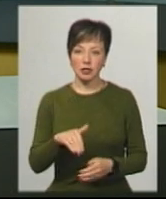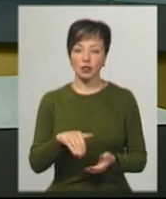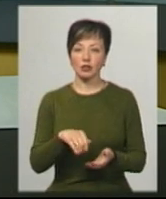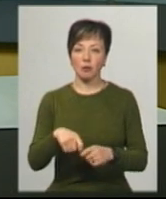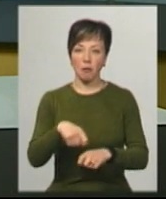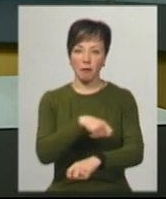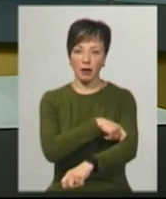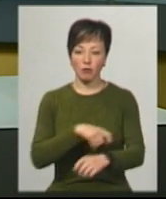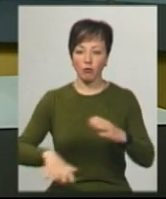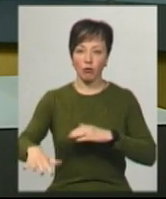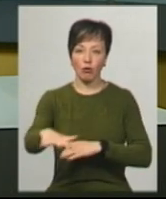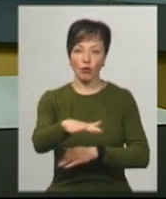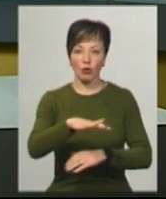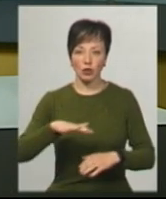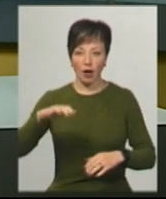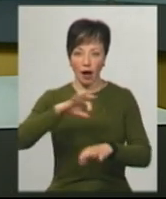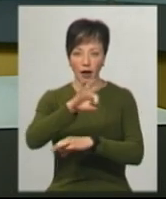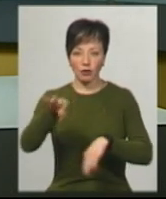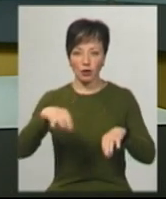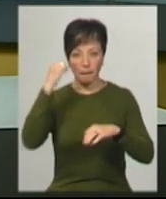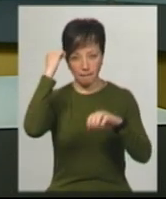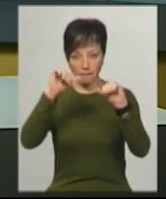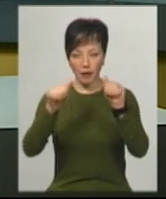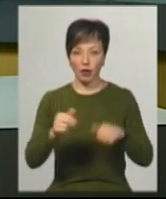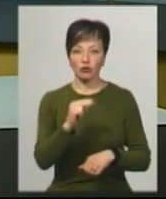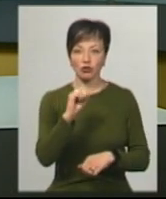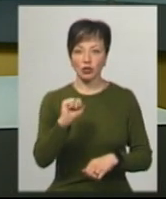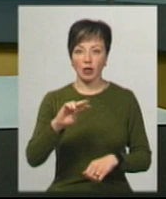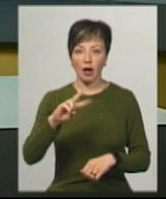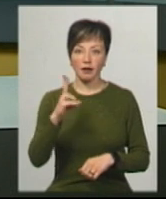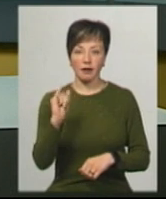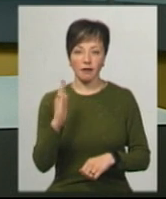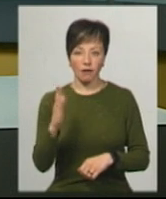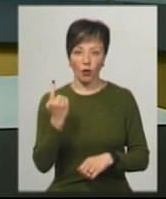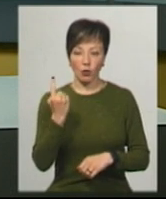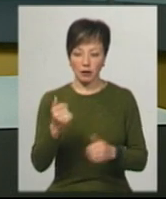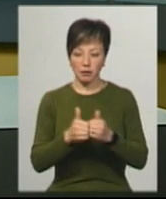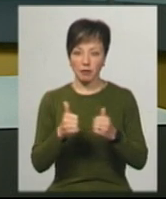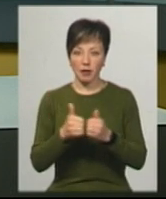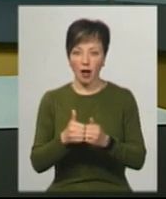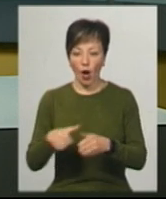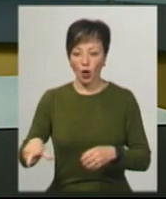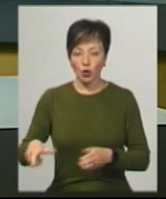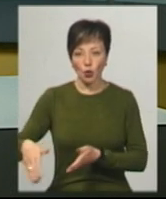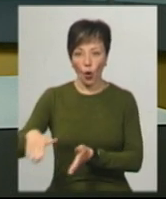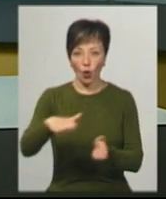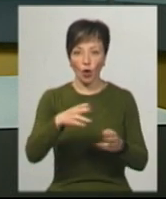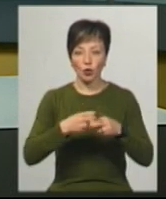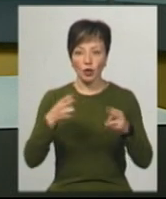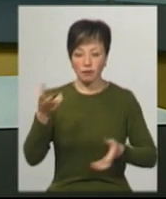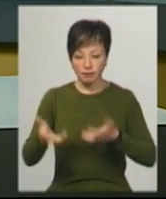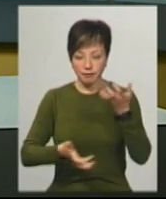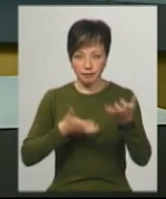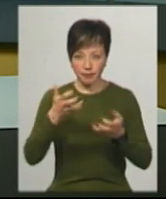4 тисячі квадратних метрів площі археологічної пам'ятки Чаньків-1, що поруч із будівництвом об'їзної дороги в Дунаївцях, досліджують археологи під